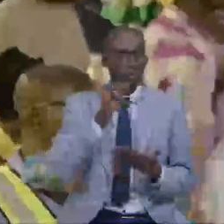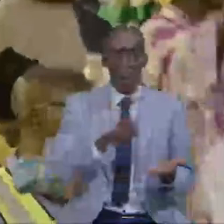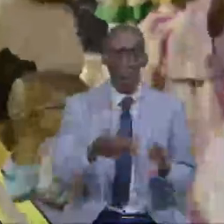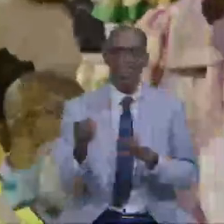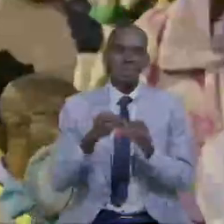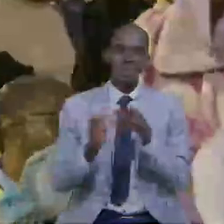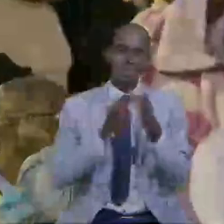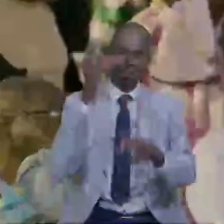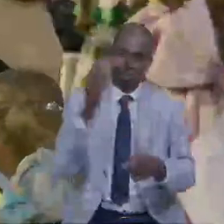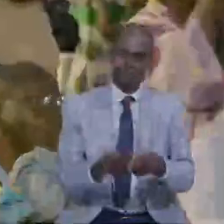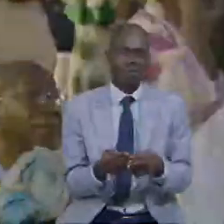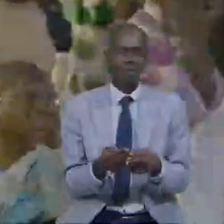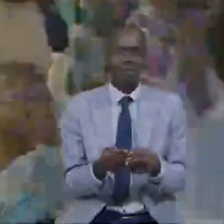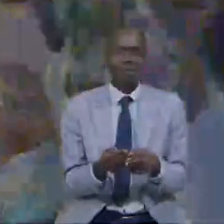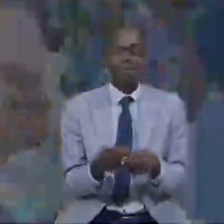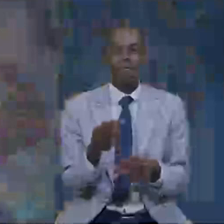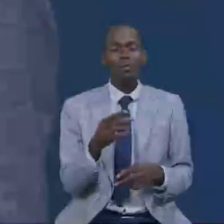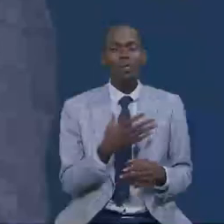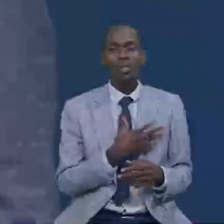tu ne mourras pas